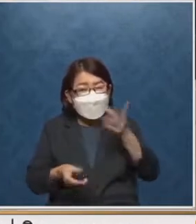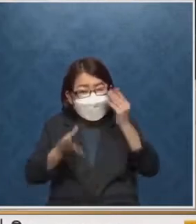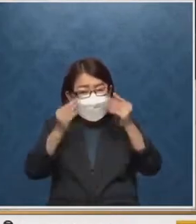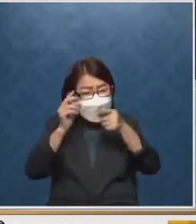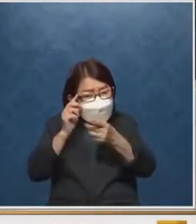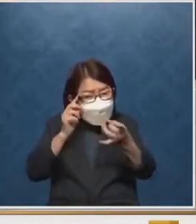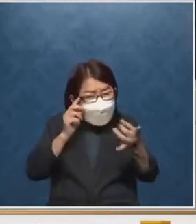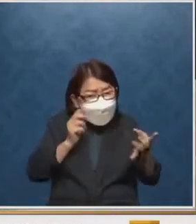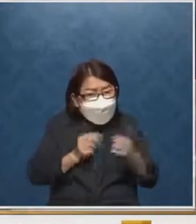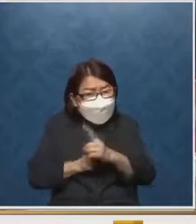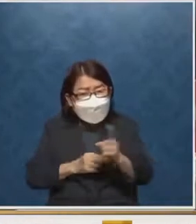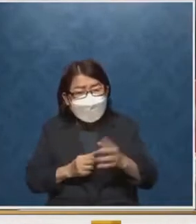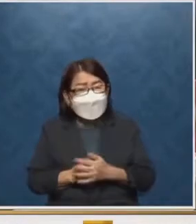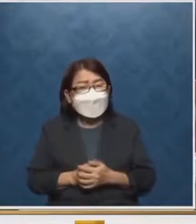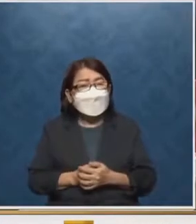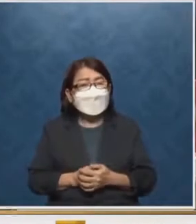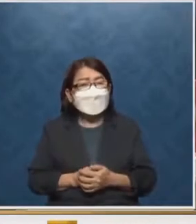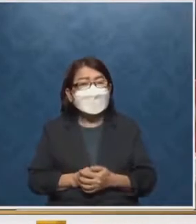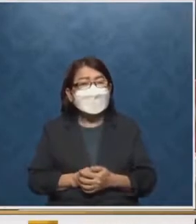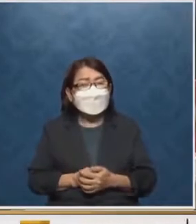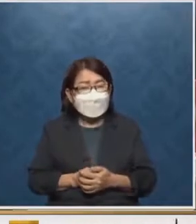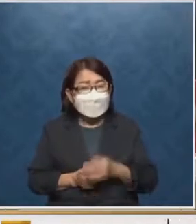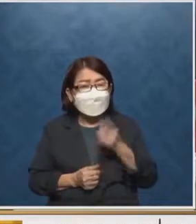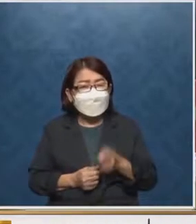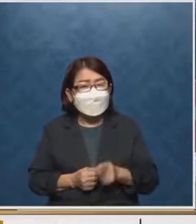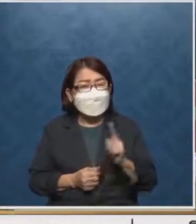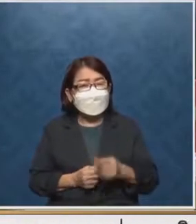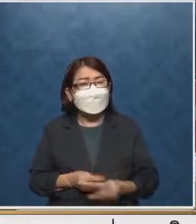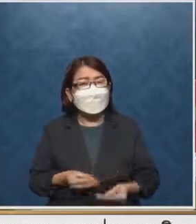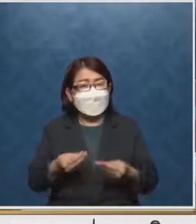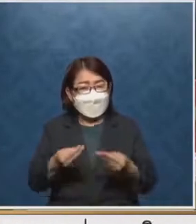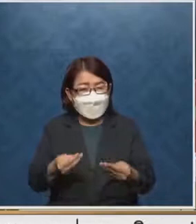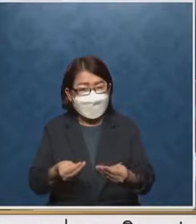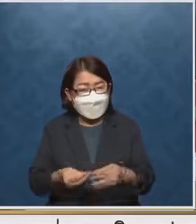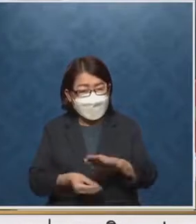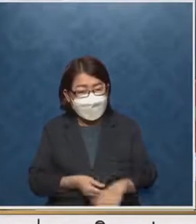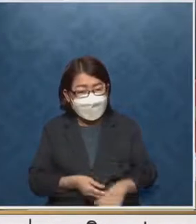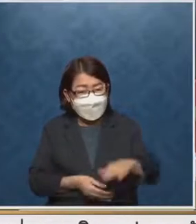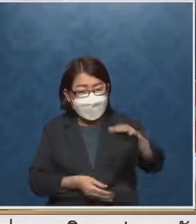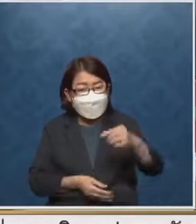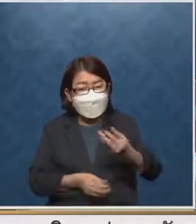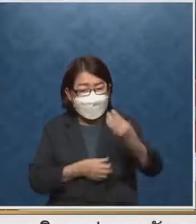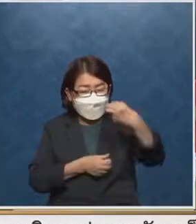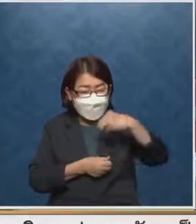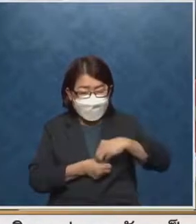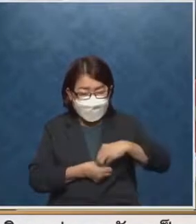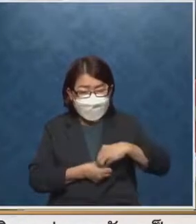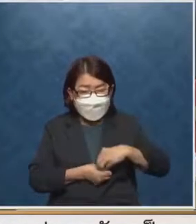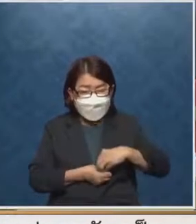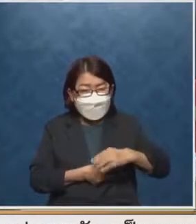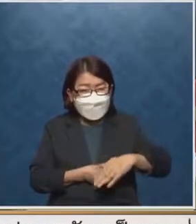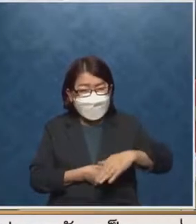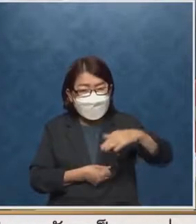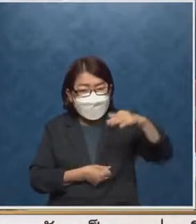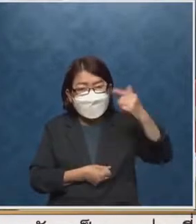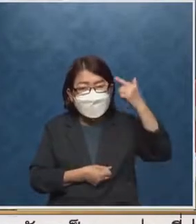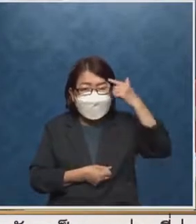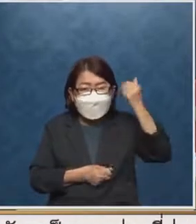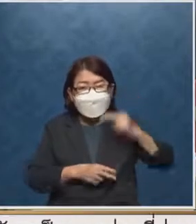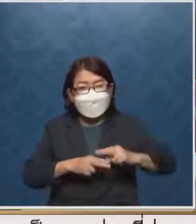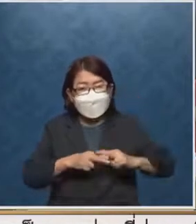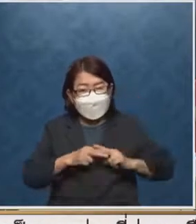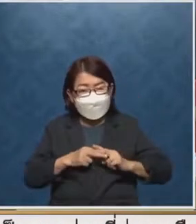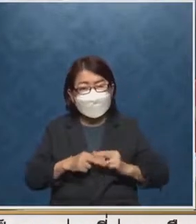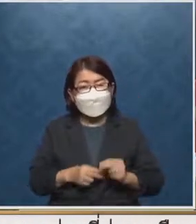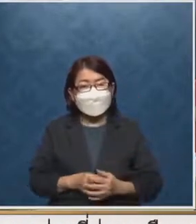อมันมาอย่างนั้นเราจะไปอย่างนี้ท่านต้องสร้างเกราะป้องกันสร้างพื้นฐานที่ดีให้กับเด็กและเยาวชน